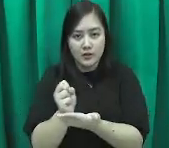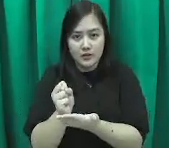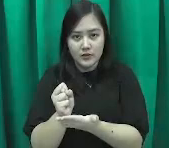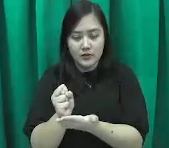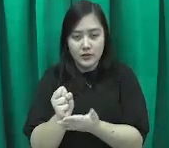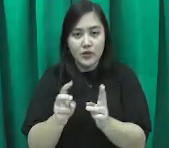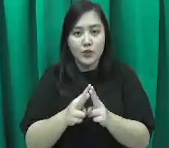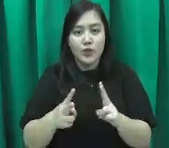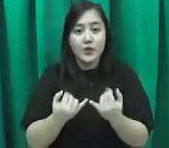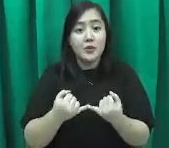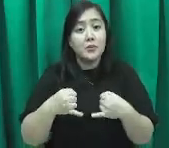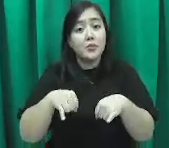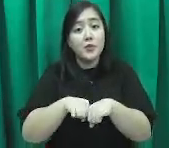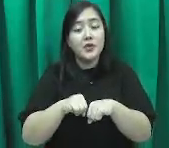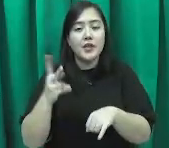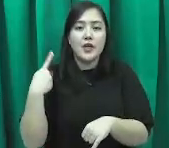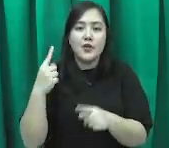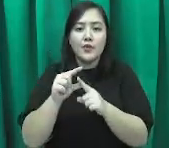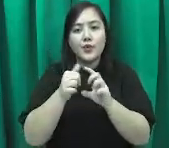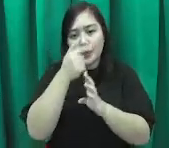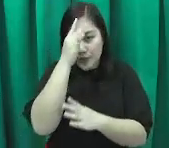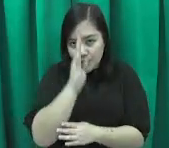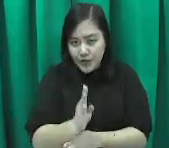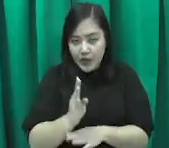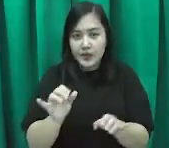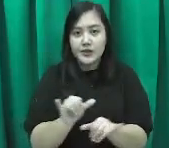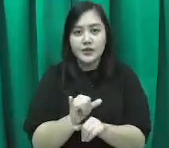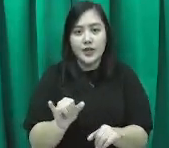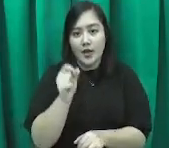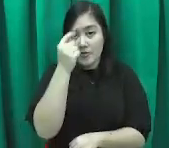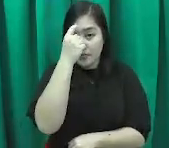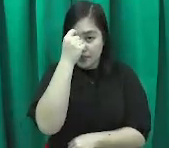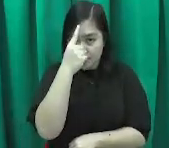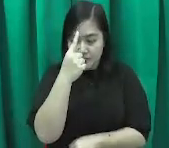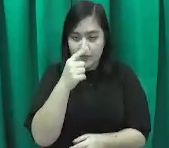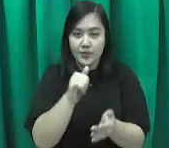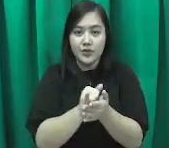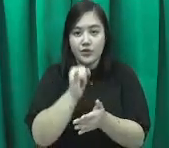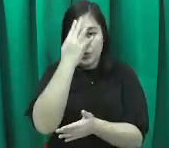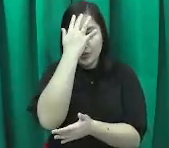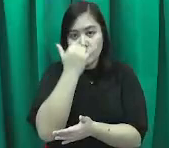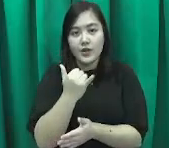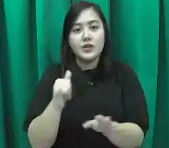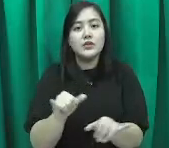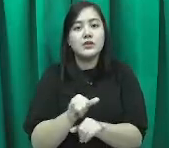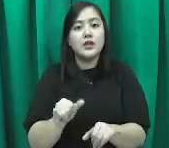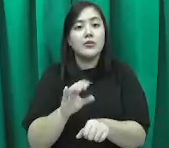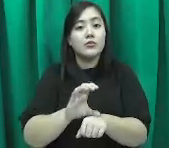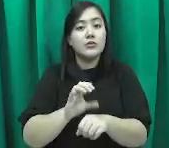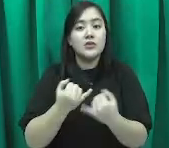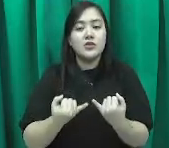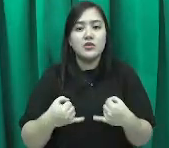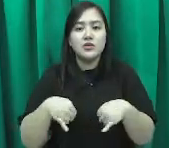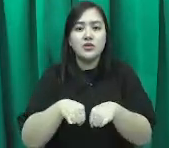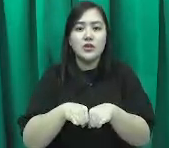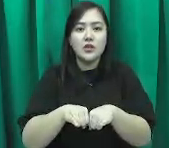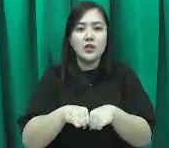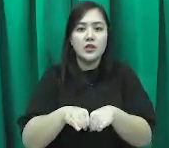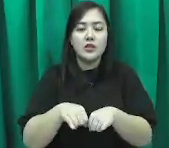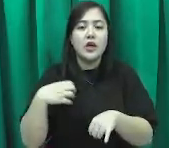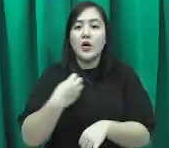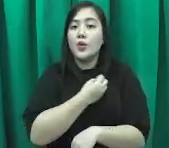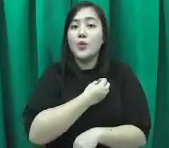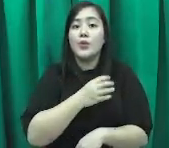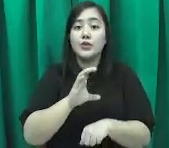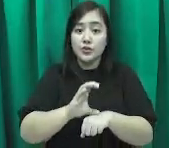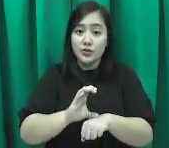tayong pare-parehong pang-unawa. Yeah. Kaya nga, importante ang simbahan para sa atin. Kasi yung simbahan, yung church natin, yung pastor natin, yan